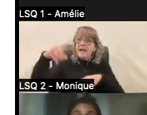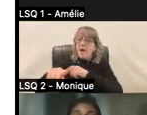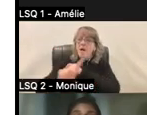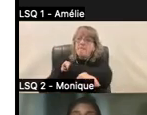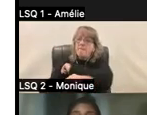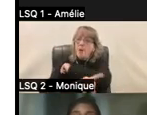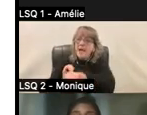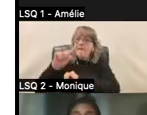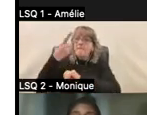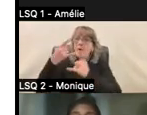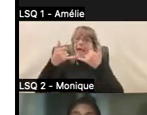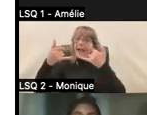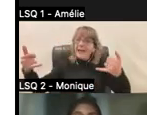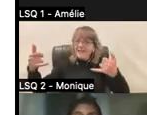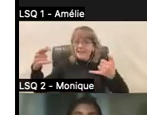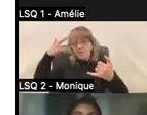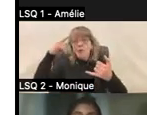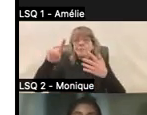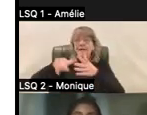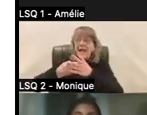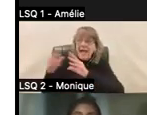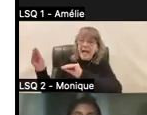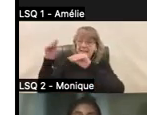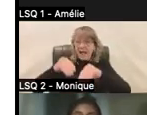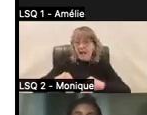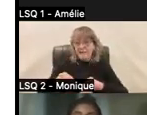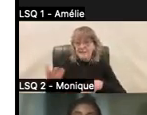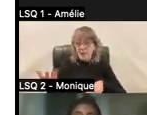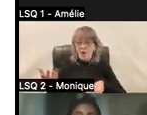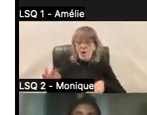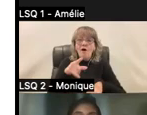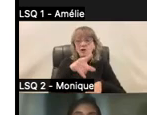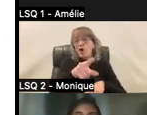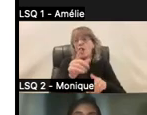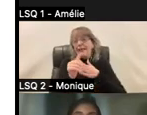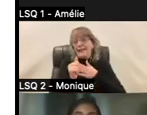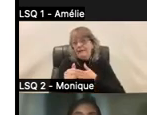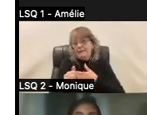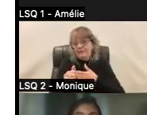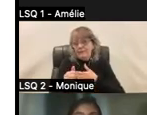du programme d'aide à la réinstallation. Ce guide